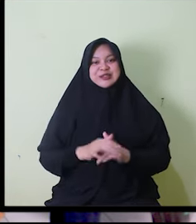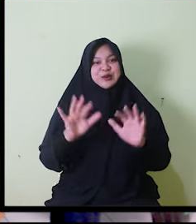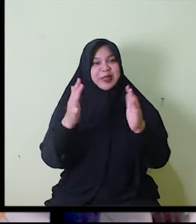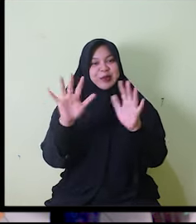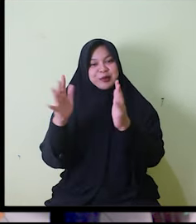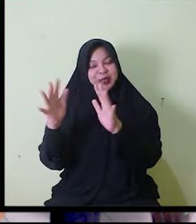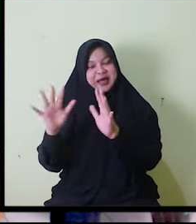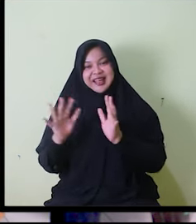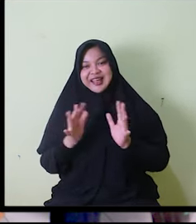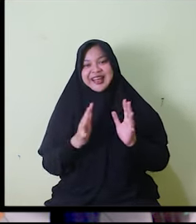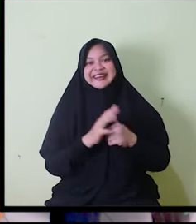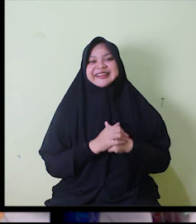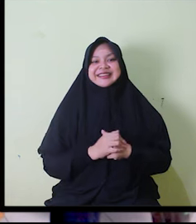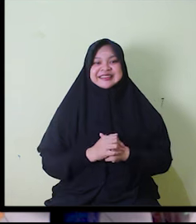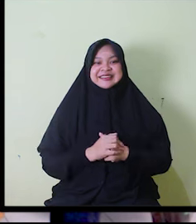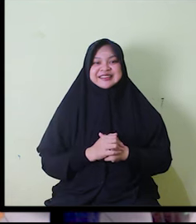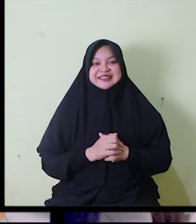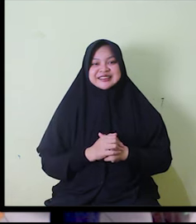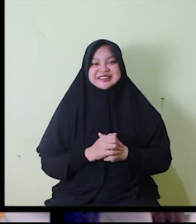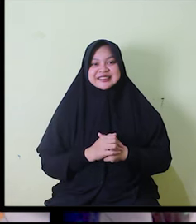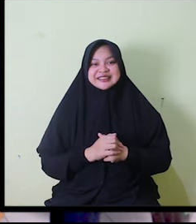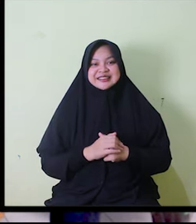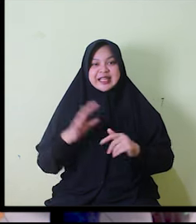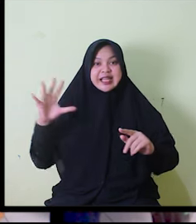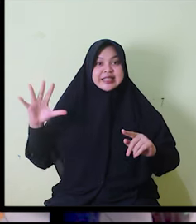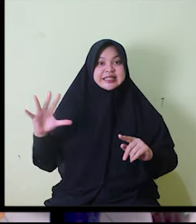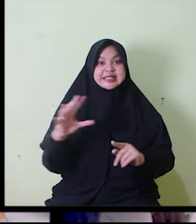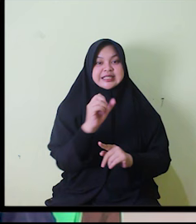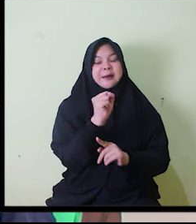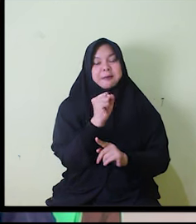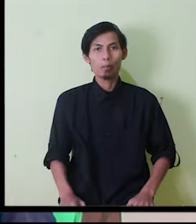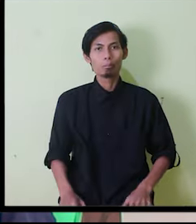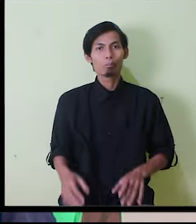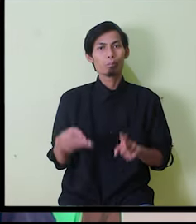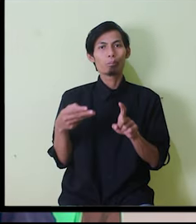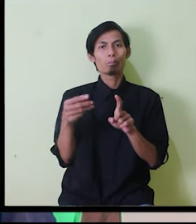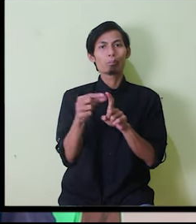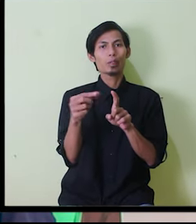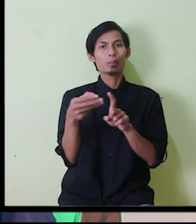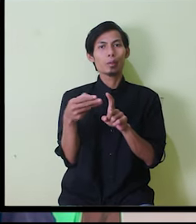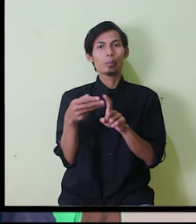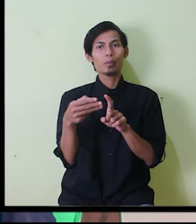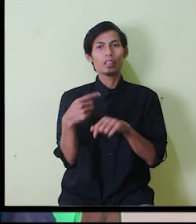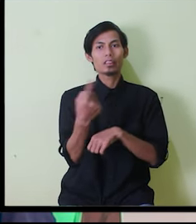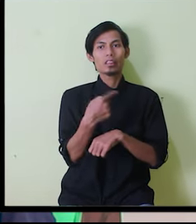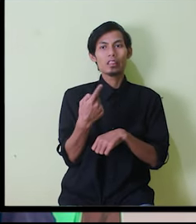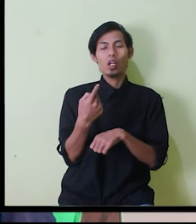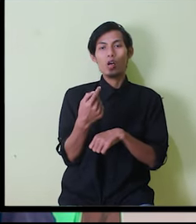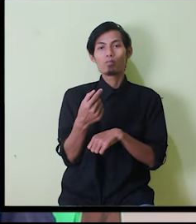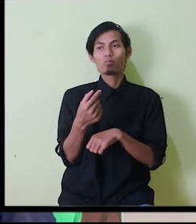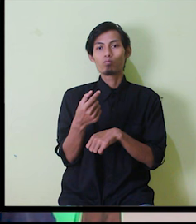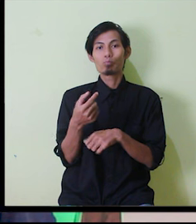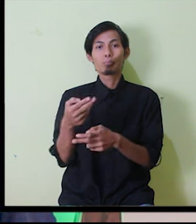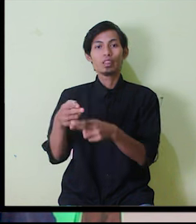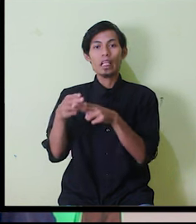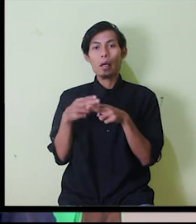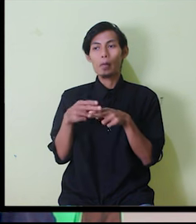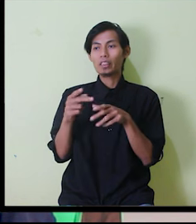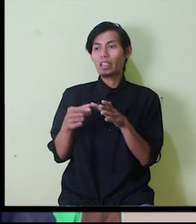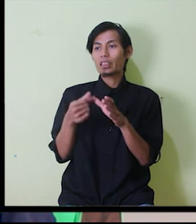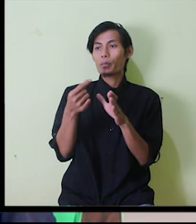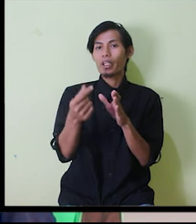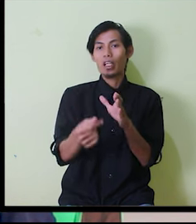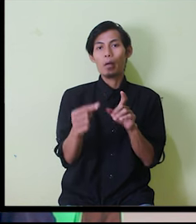Juli jadi keren keren keren capaian apa PBB kita piutang yang terbayar itu